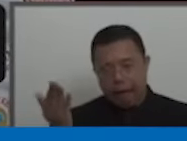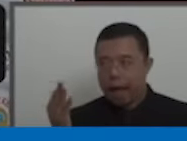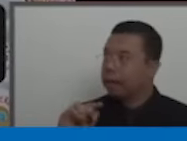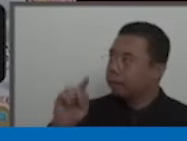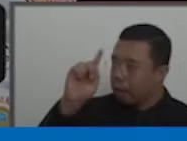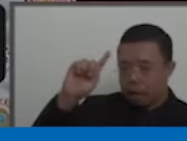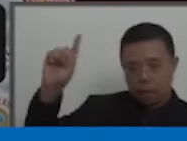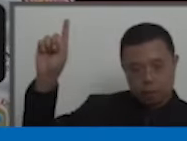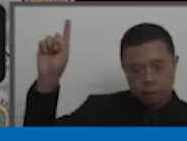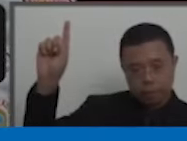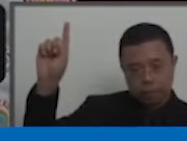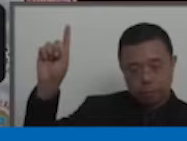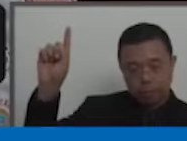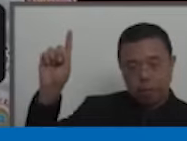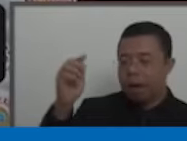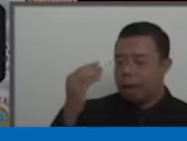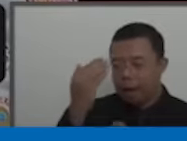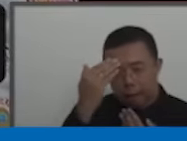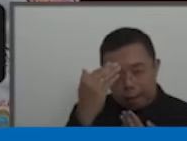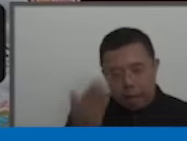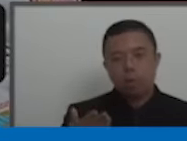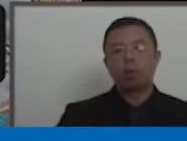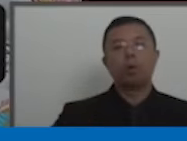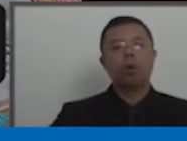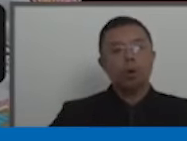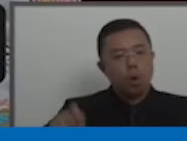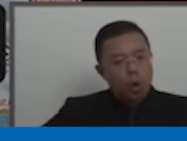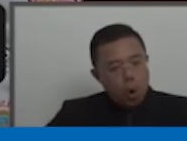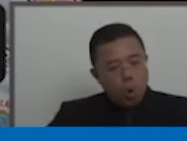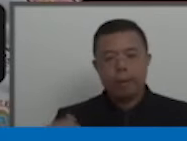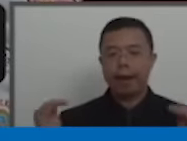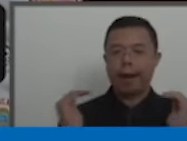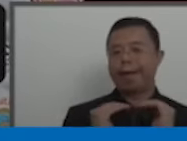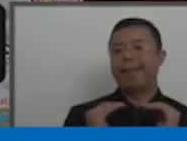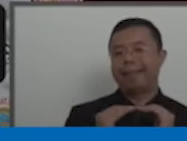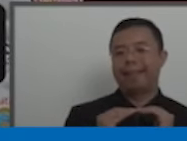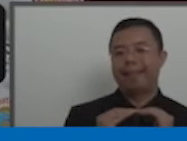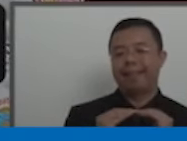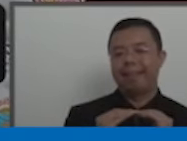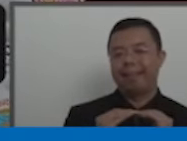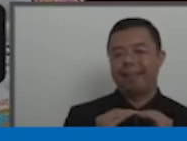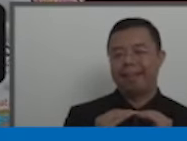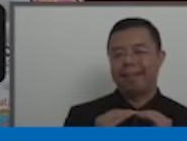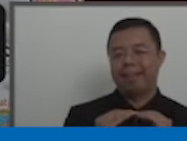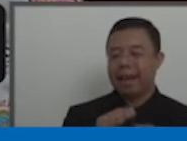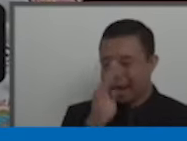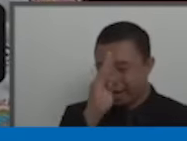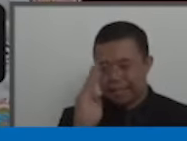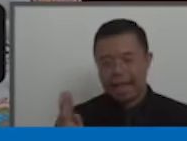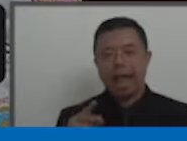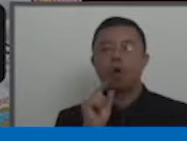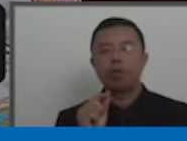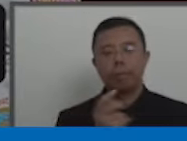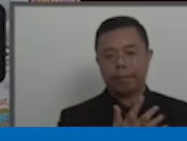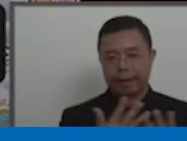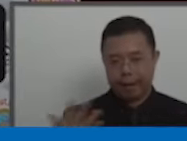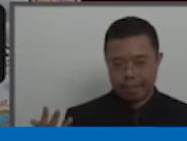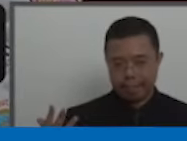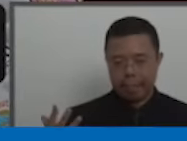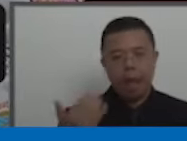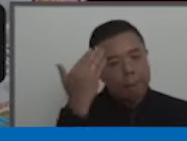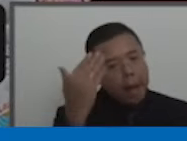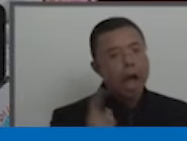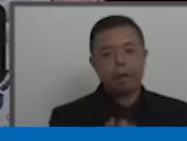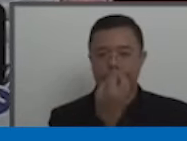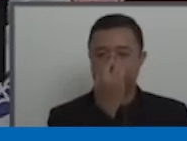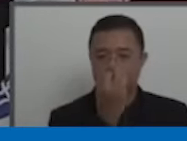Tuhan patuh kepada hukum dan keadilan dan setia kepada rakyat Kenapa ini harus